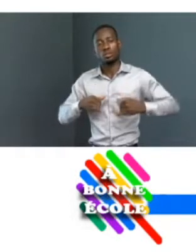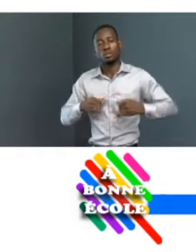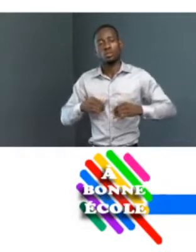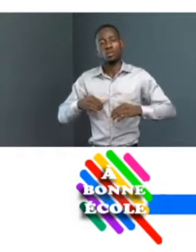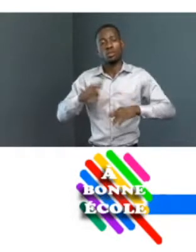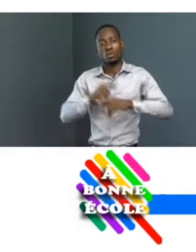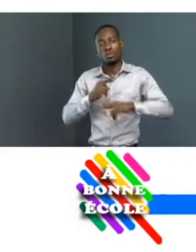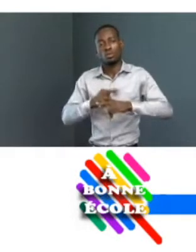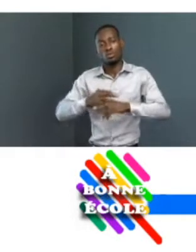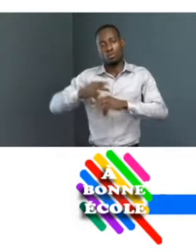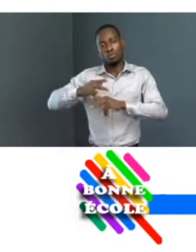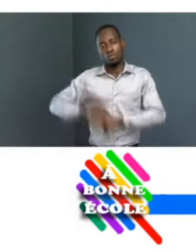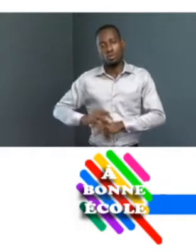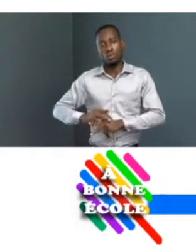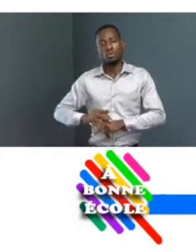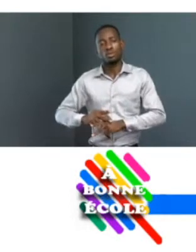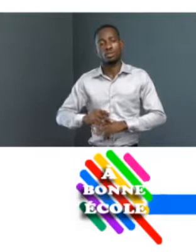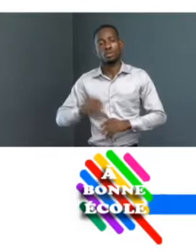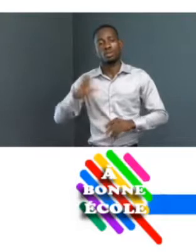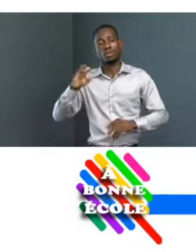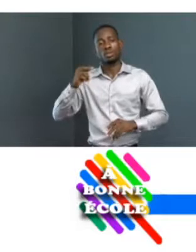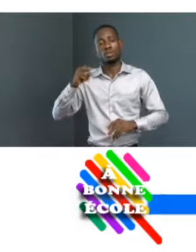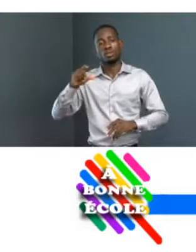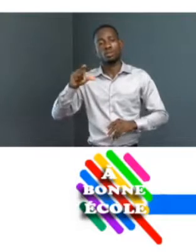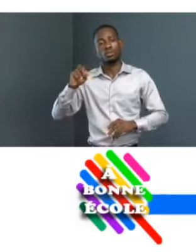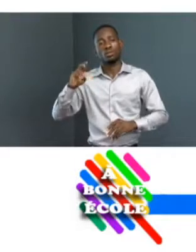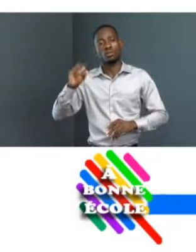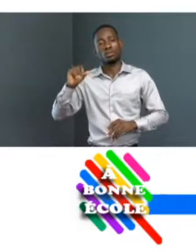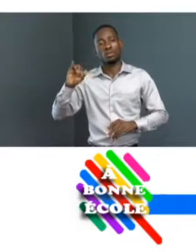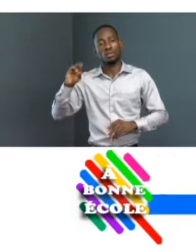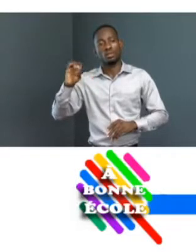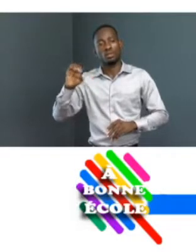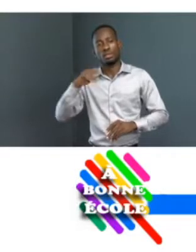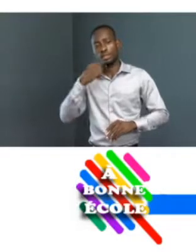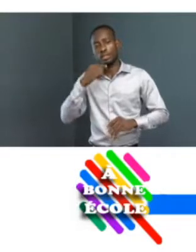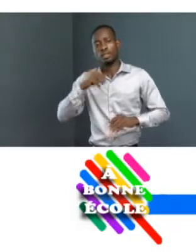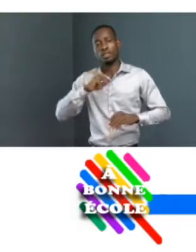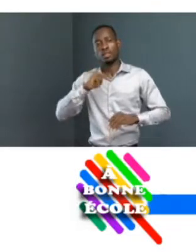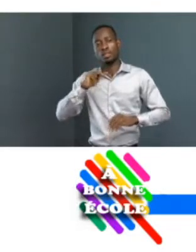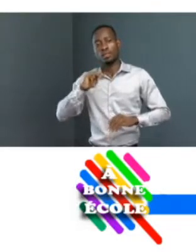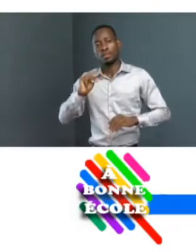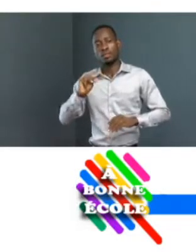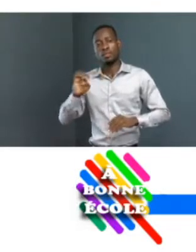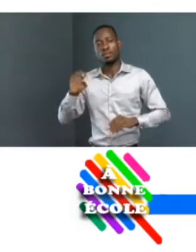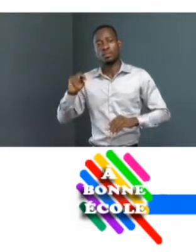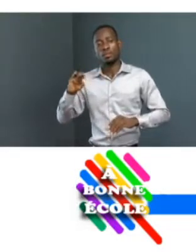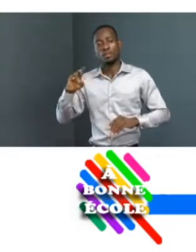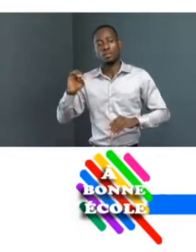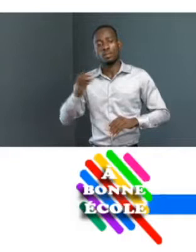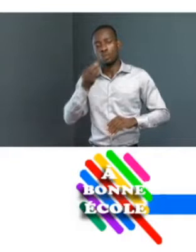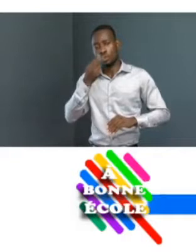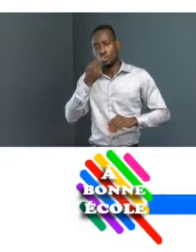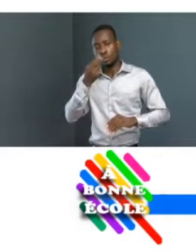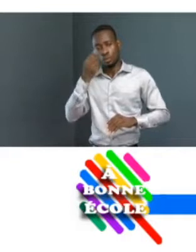protection, la choroïde qui est la membrane nourricière de l'œil.